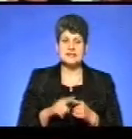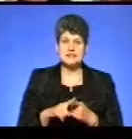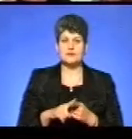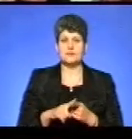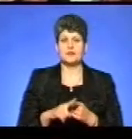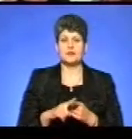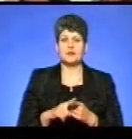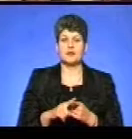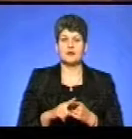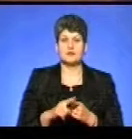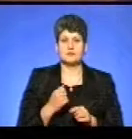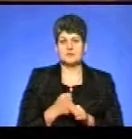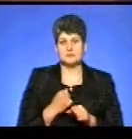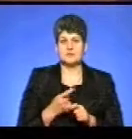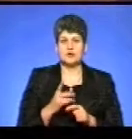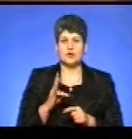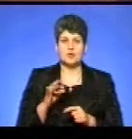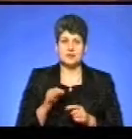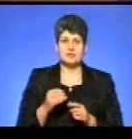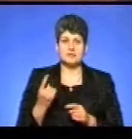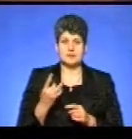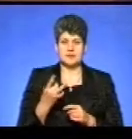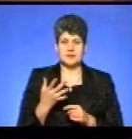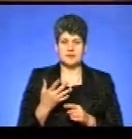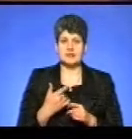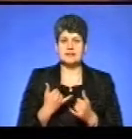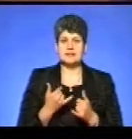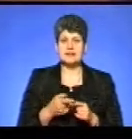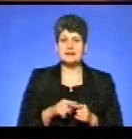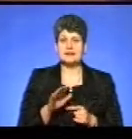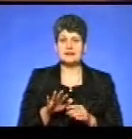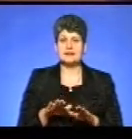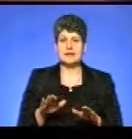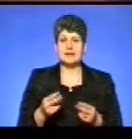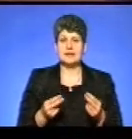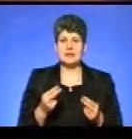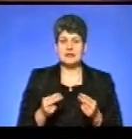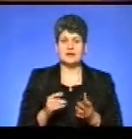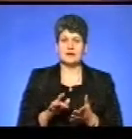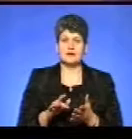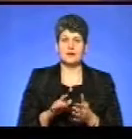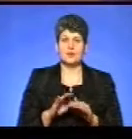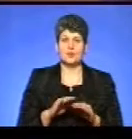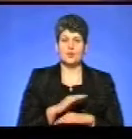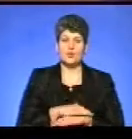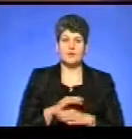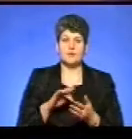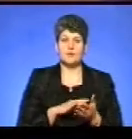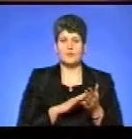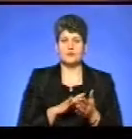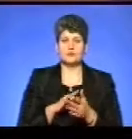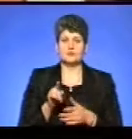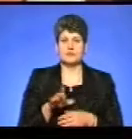цьогоріч запровадили вперше. Таких дітей саме краще – це якісь уроки ігри, уроки подорожі, уроки такі, щоб вони